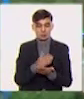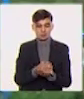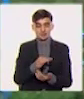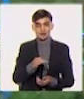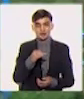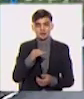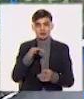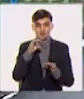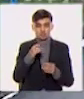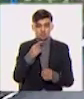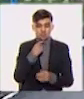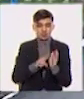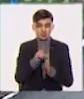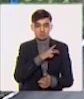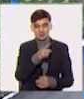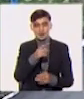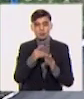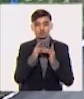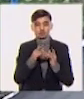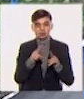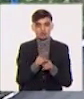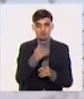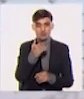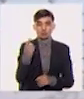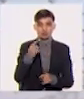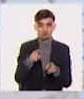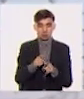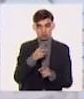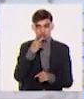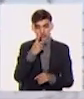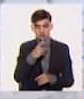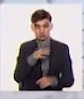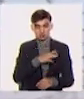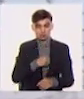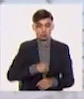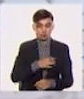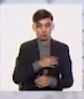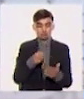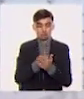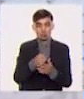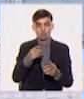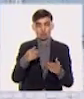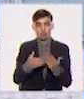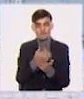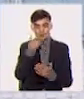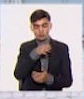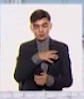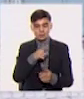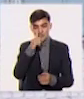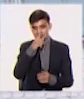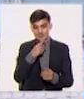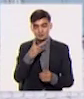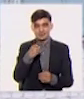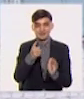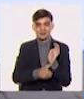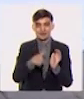келген қымбатшылықтың қиындығын мына жатақхананың қожайыны да көріп отырғанын айтып ашынды. Жаңа жылға дейін ай сайын 260 мың теңгеден төлеп